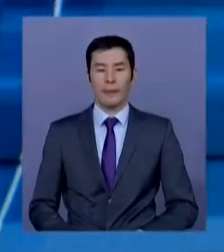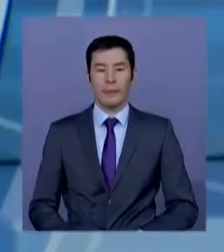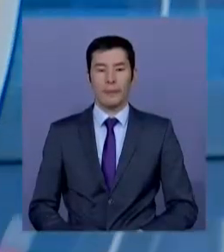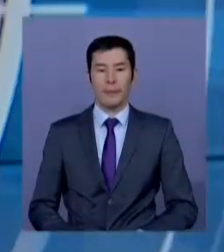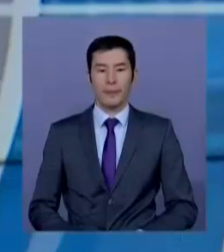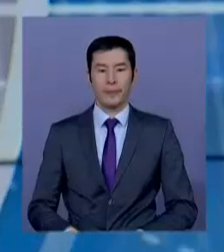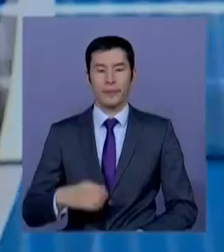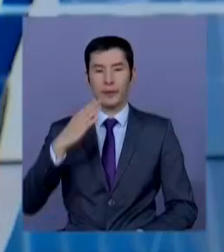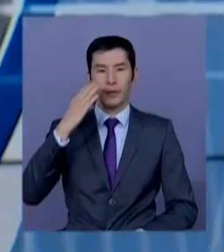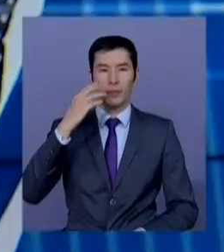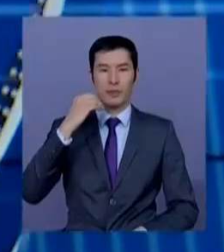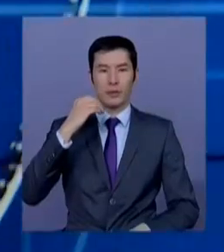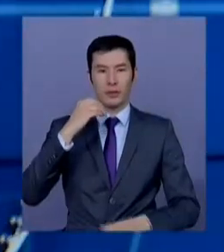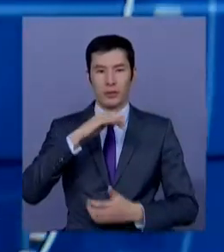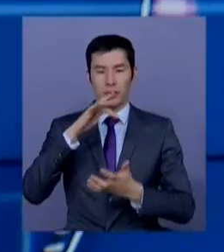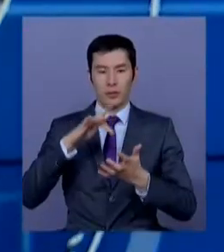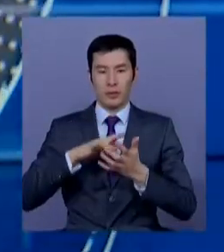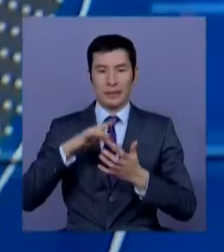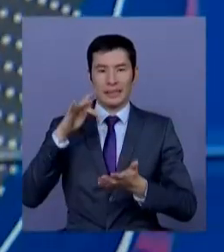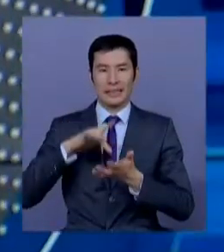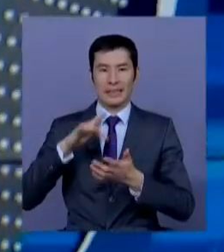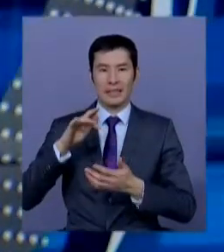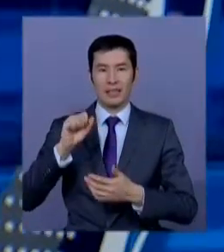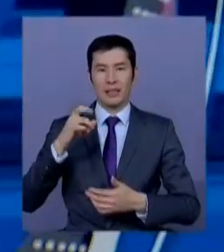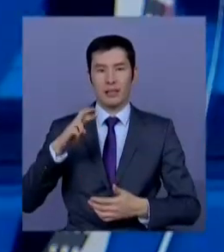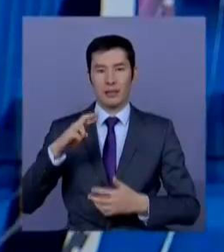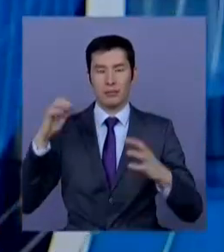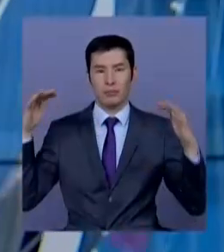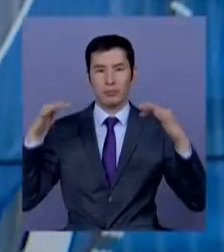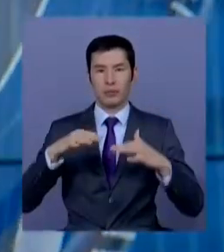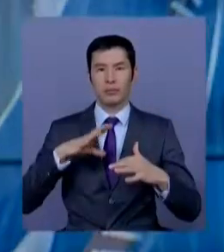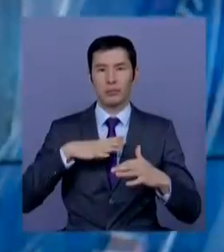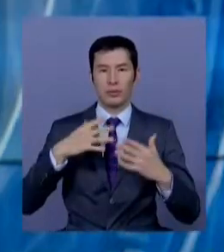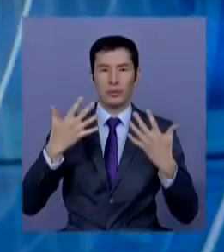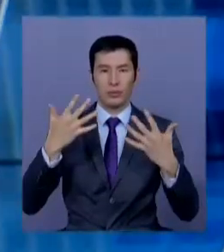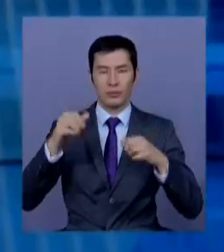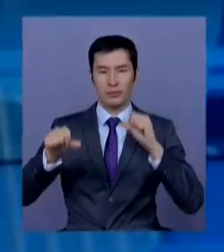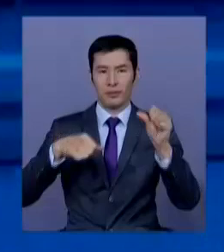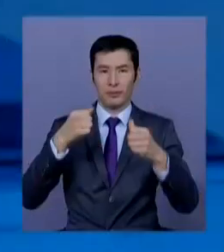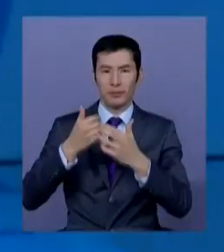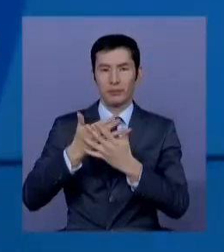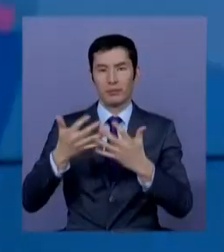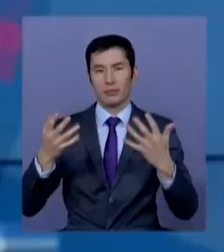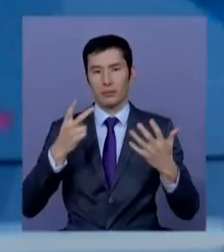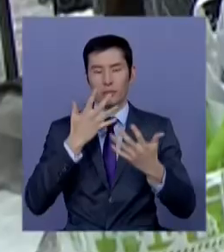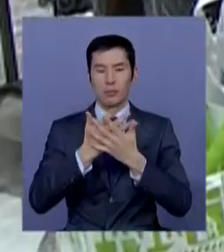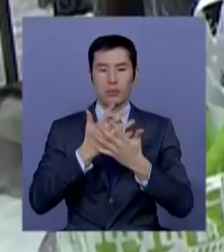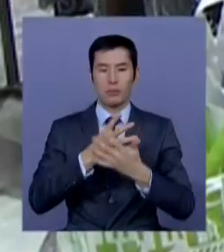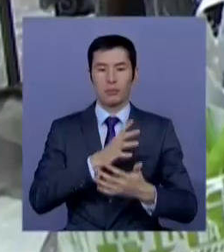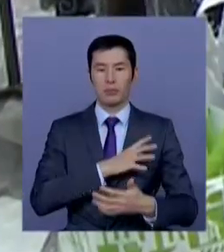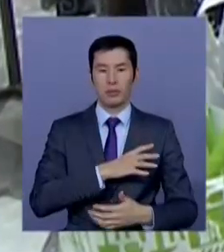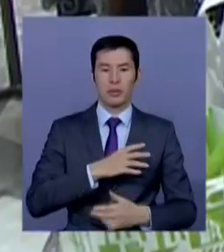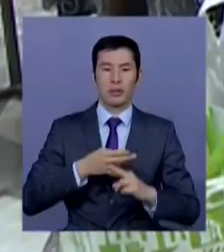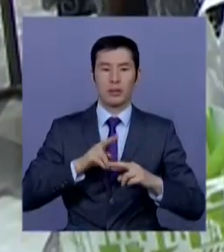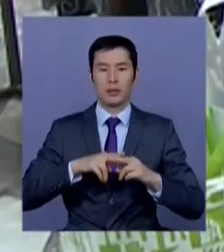Алматыда Орталық Азиядан келген қолөнершілер Шығыс базары жәрменкесінде қолдан жасалған бұйымдарын көрмеге шығарды. 1-ші желтоқсан